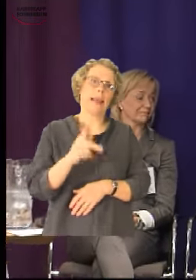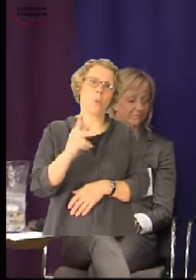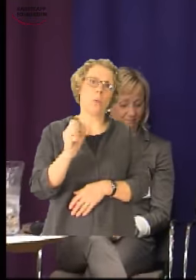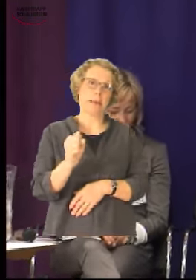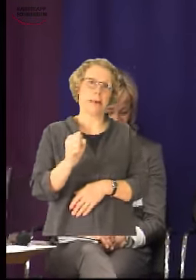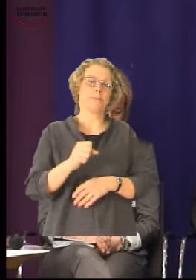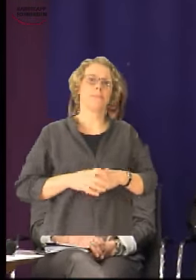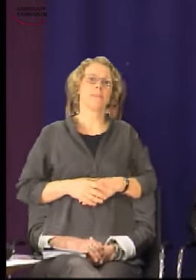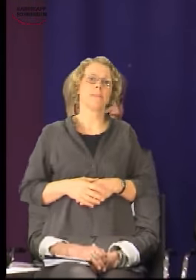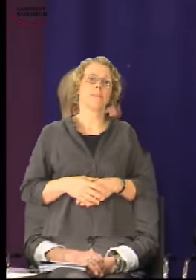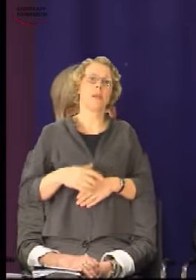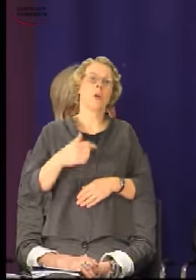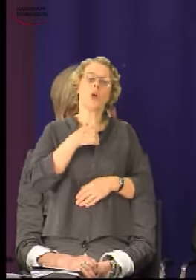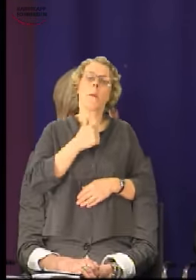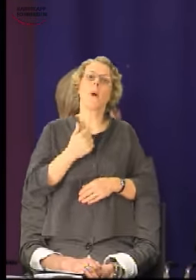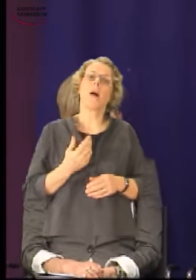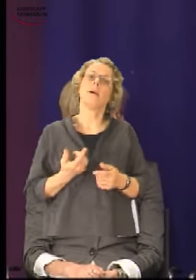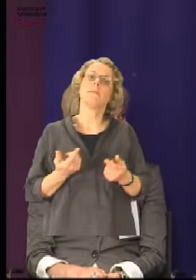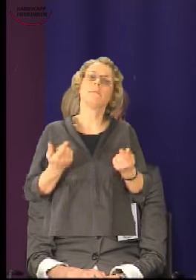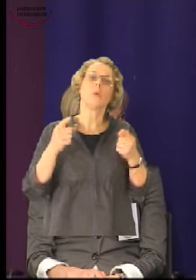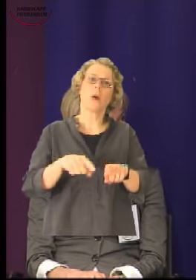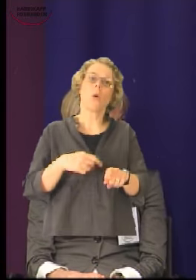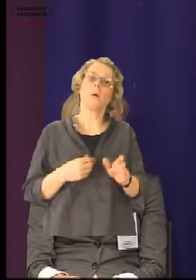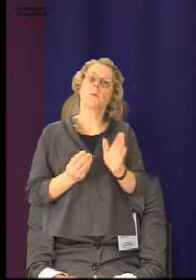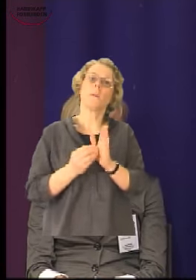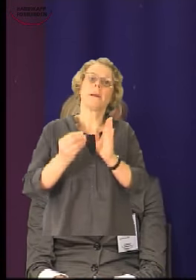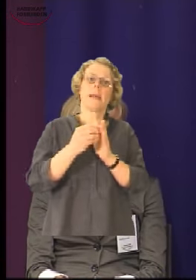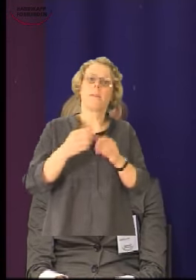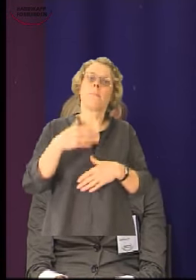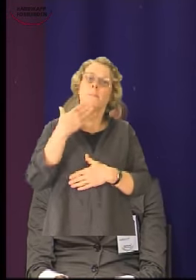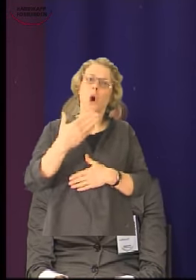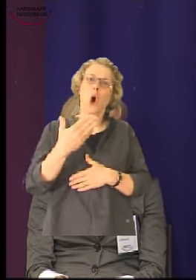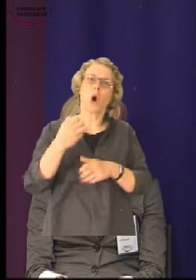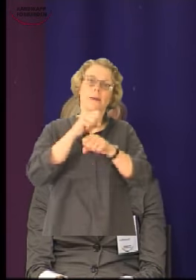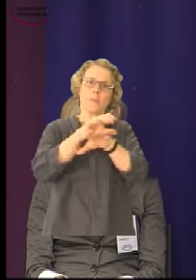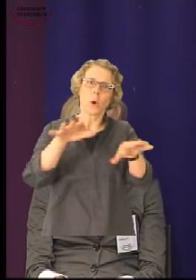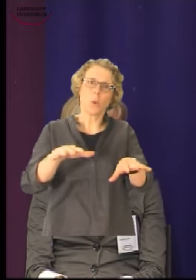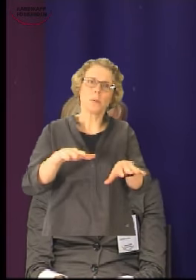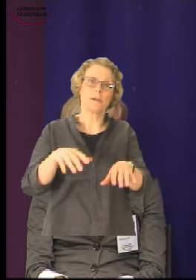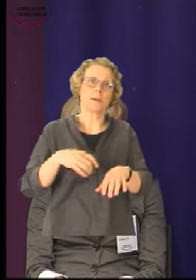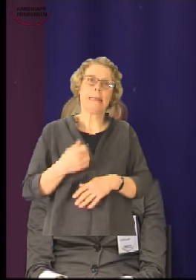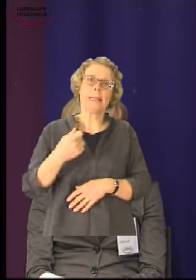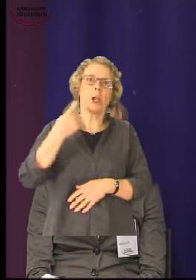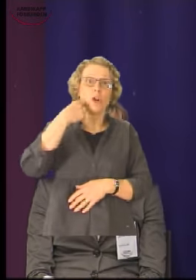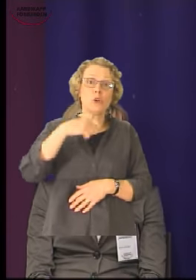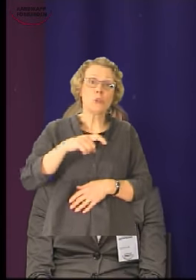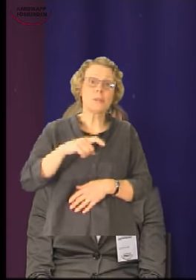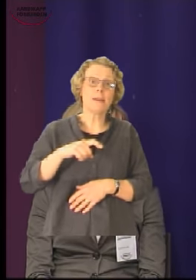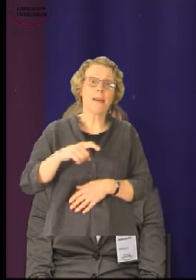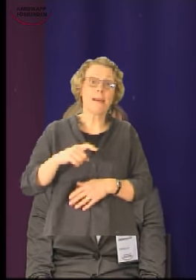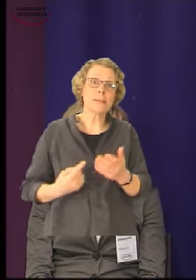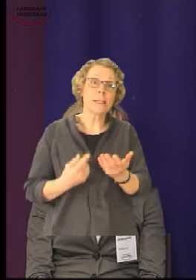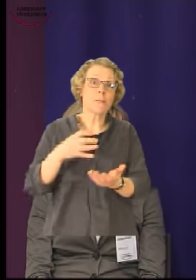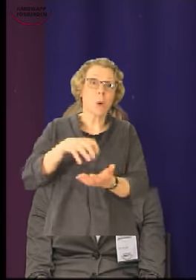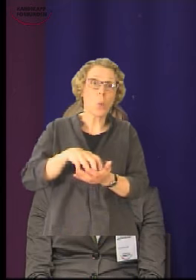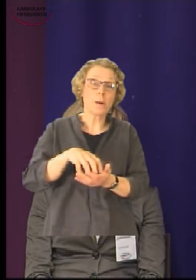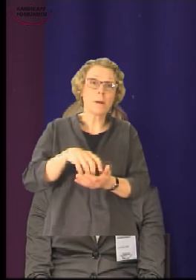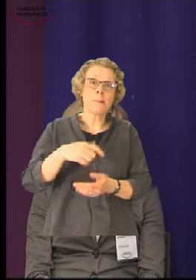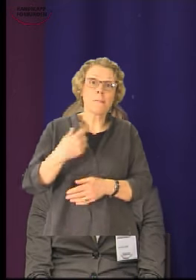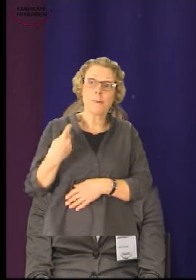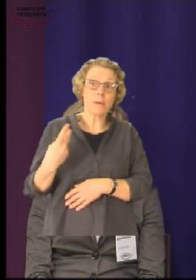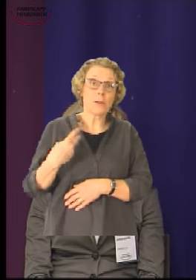omedelbart komplettera med en liten pikant upplysning. Ett pikant sammanträffande som ingen av oss hade någon aning om och vad jag förstår